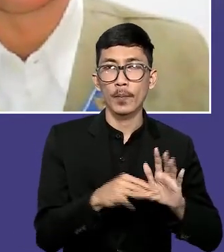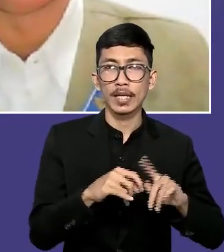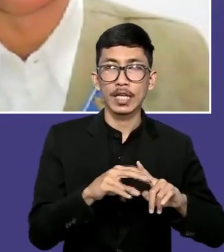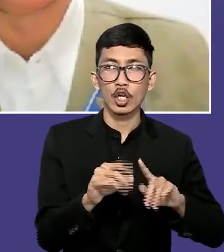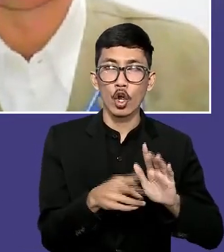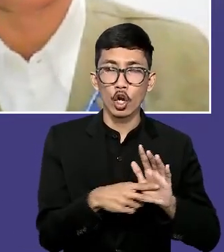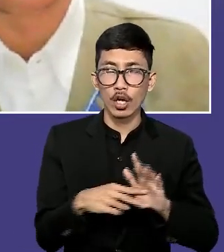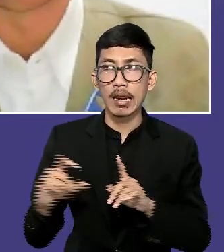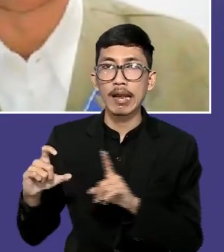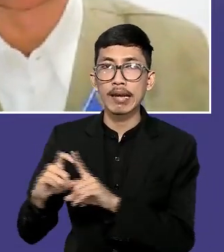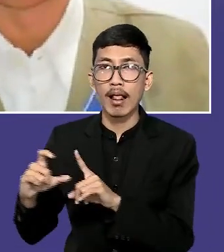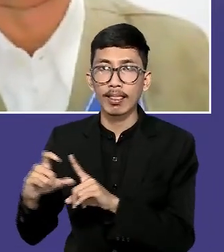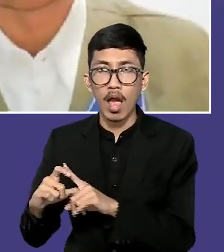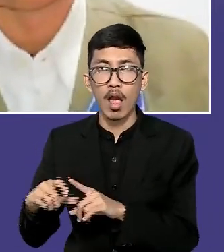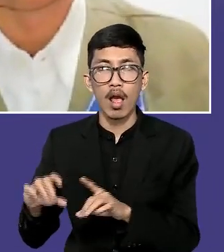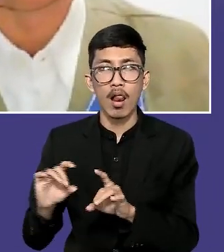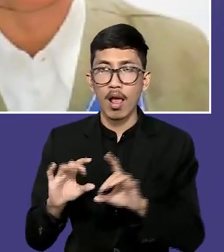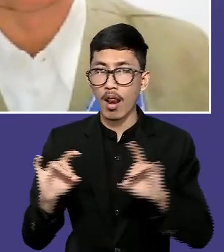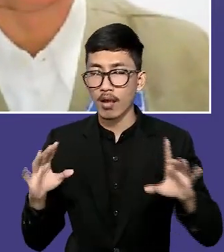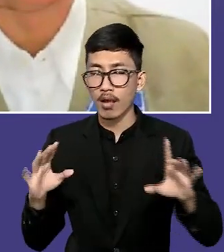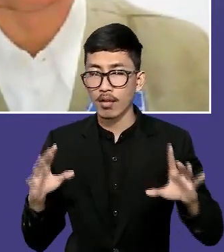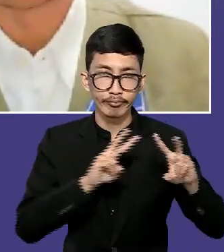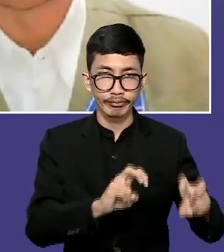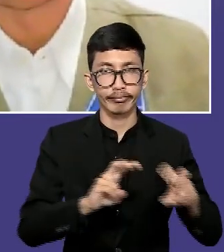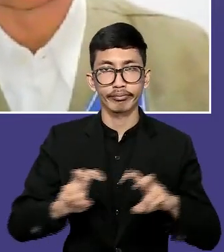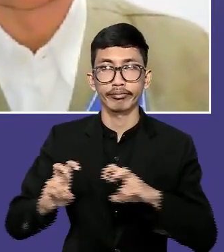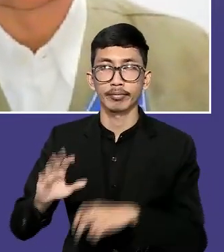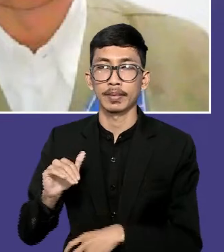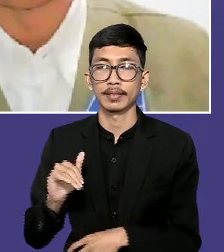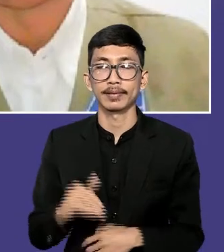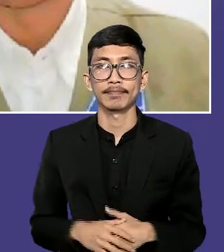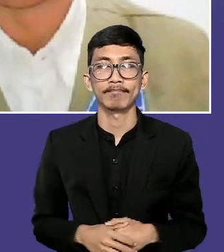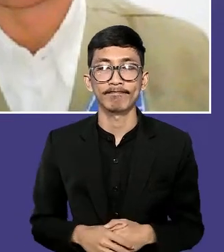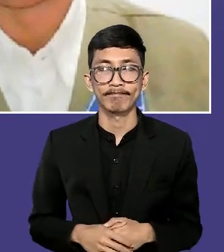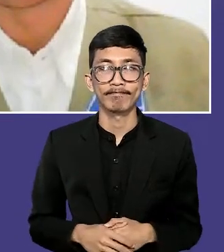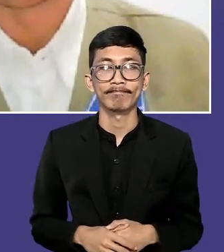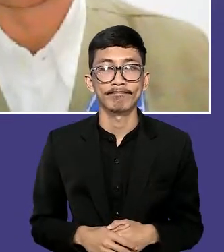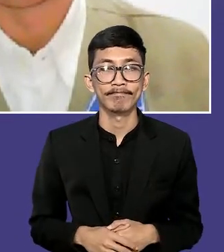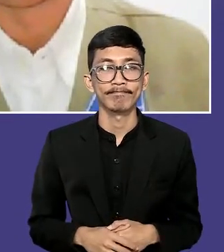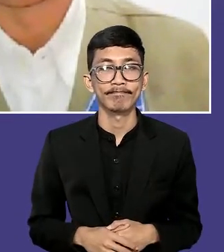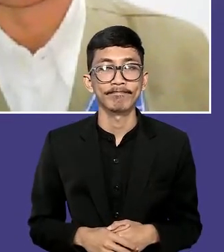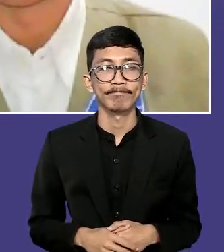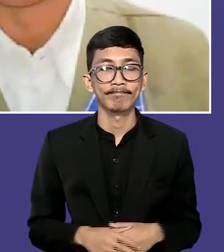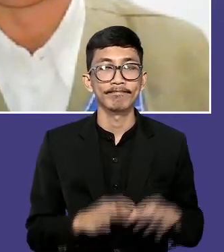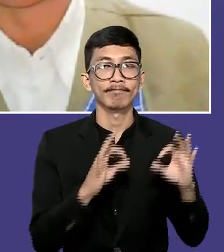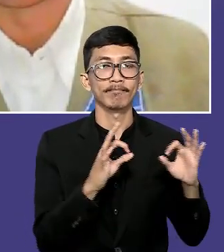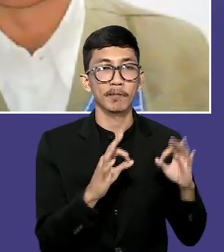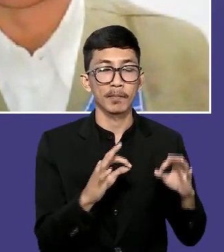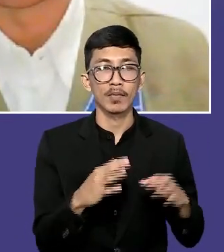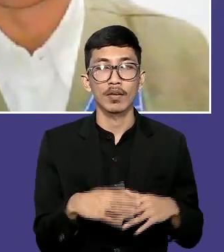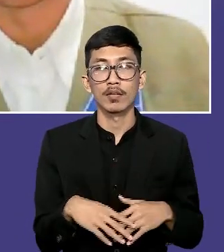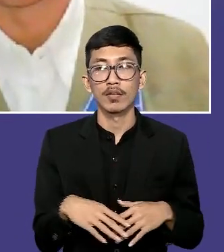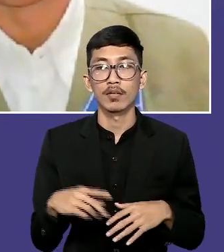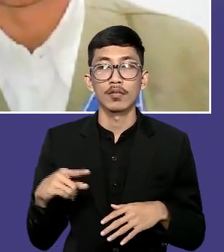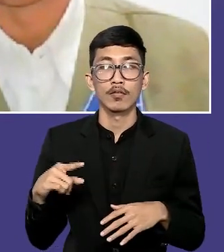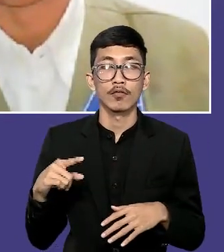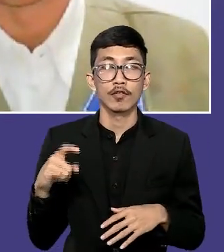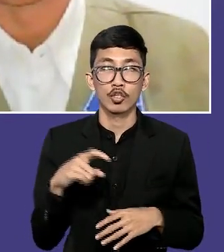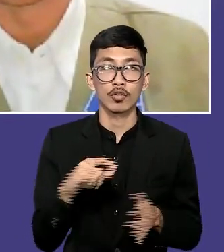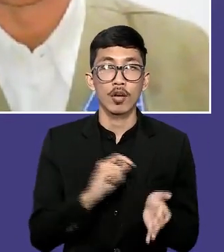dan yang lain-lainnya baik sangat singkat baru selesai kembali ke gimana Apa yang dilakukan oleh otoritas setempat terkait dengan omicron